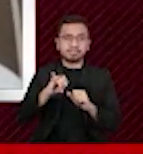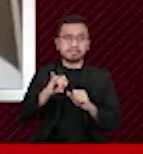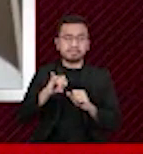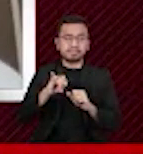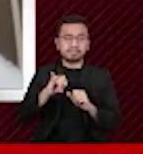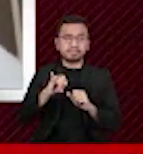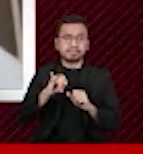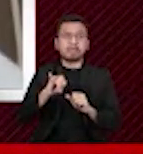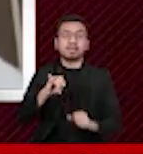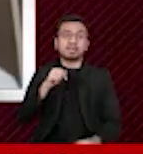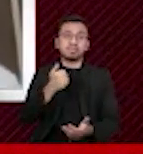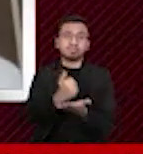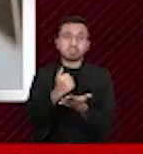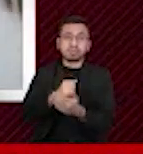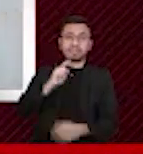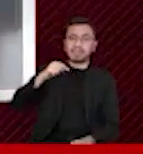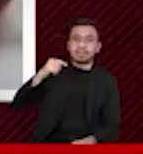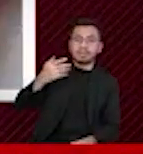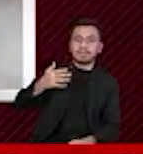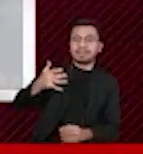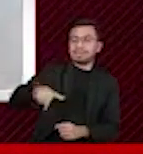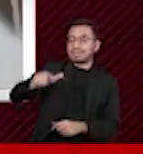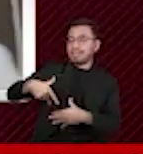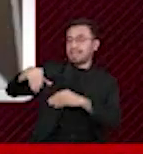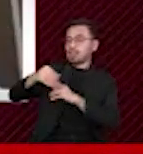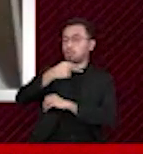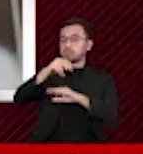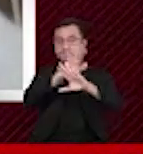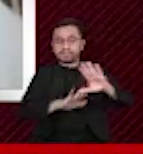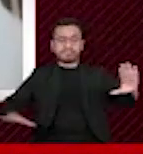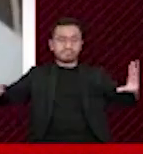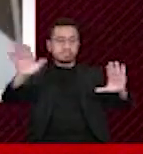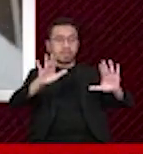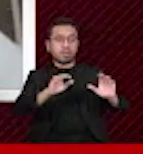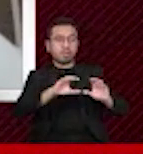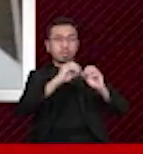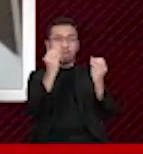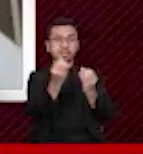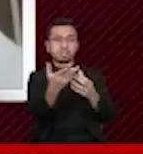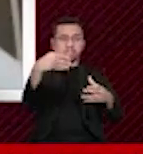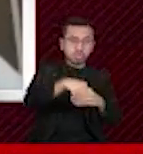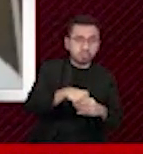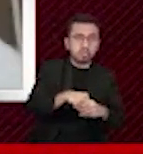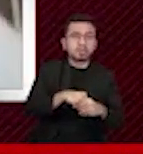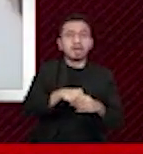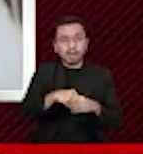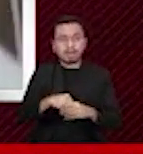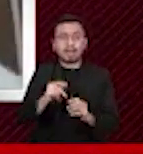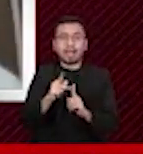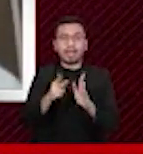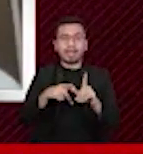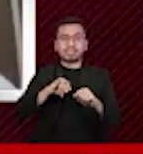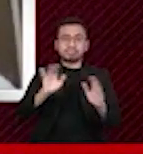perpanjangan tangan daripada nelayan-nelayan kita seluruh Indonesia sejak berbisik berdiri tanggal 20 tahun 1973